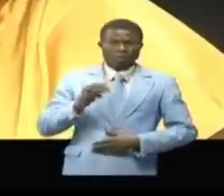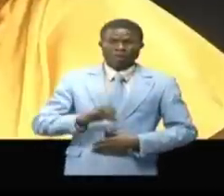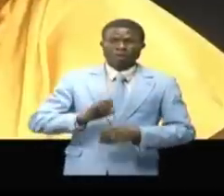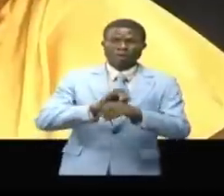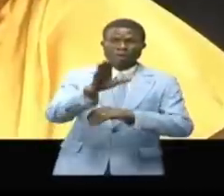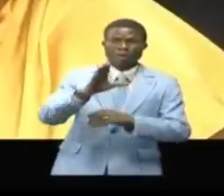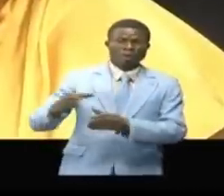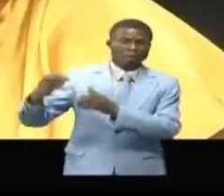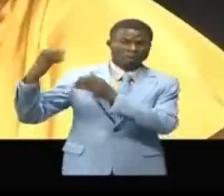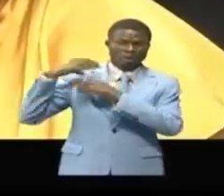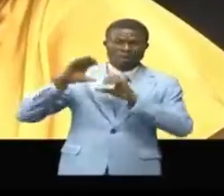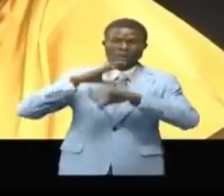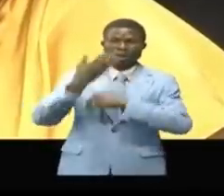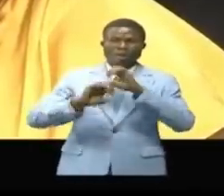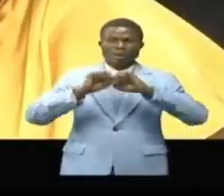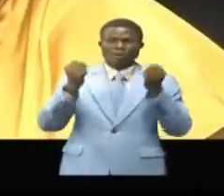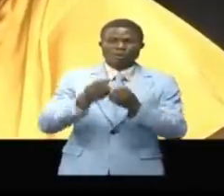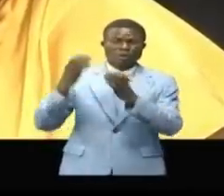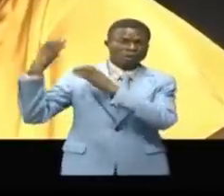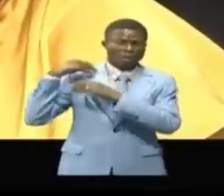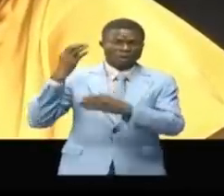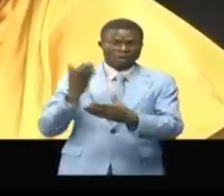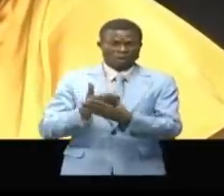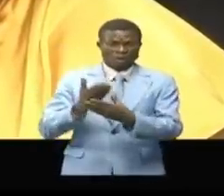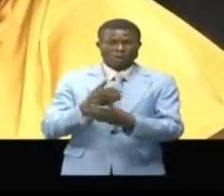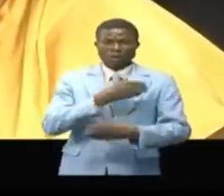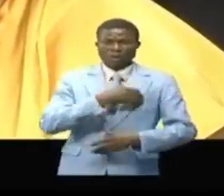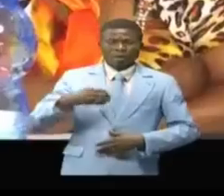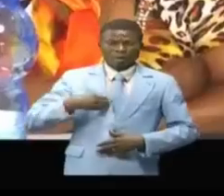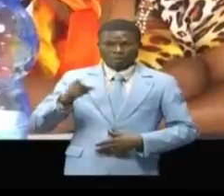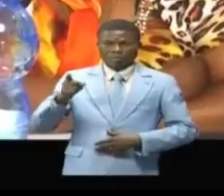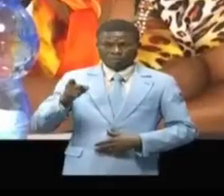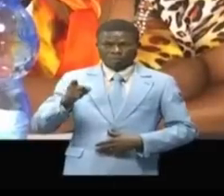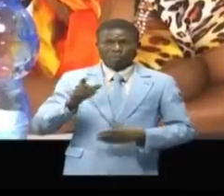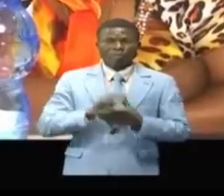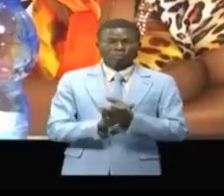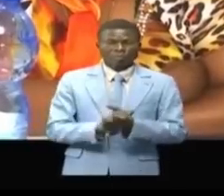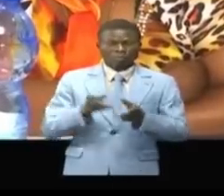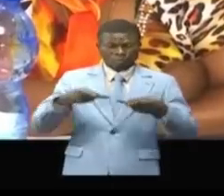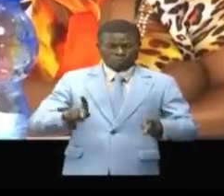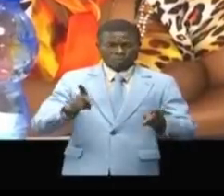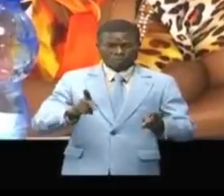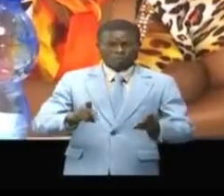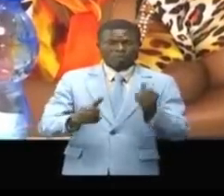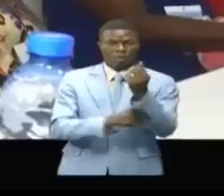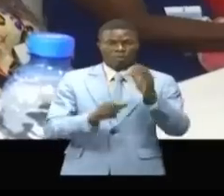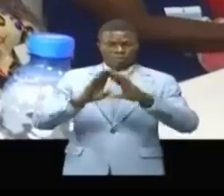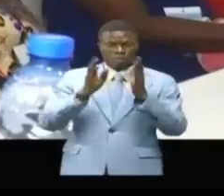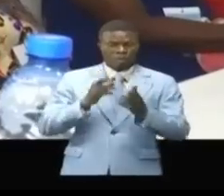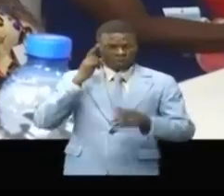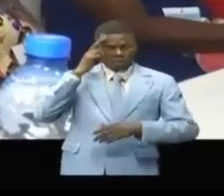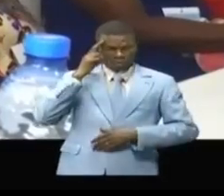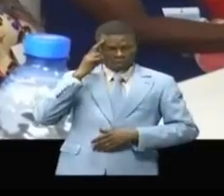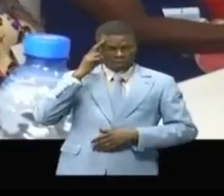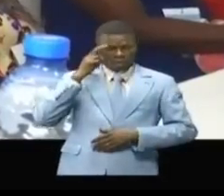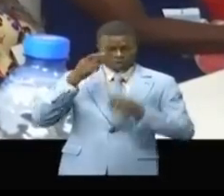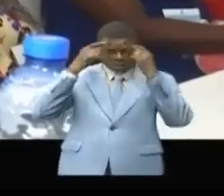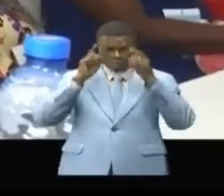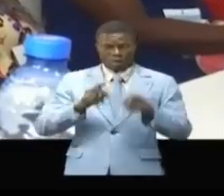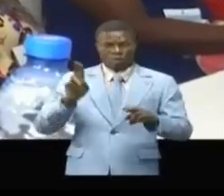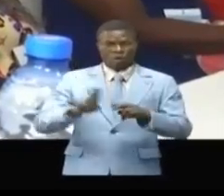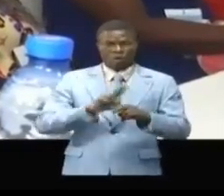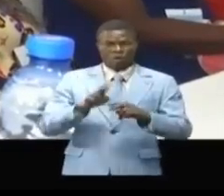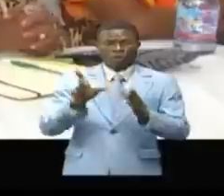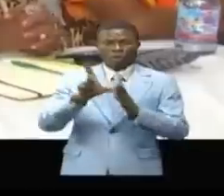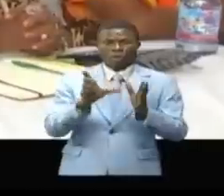affaires sociales en charge des personnes vivant handicap, Irène Sambo, a ouvert les travaux qui permettront aux participants de réfléchir sur les mesures d'application de la